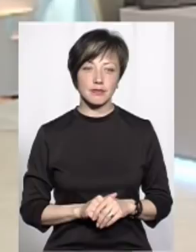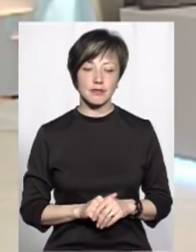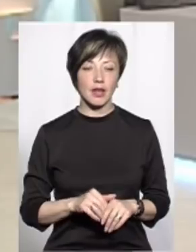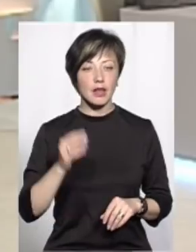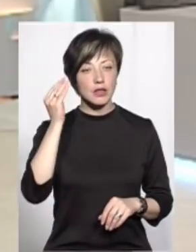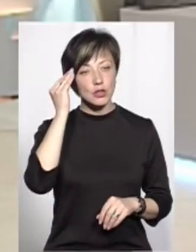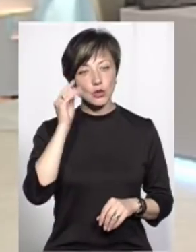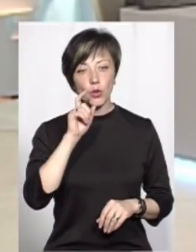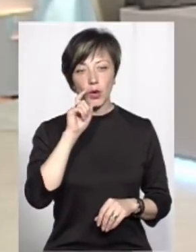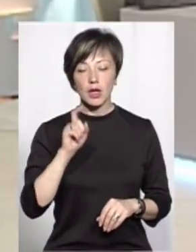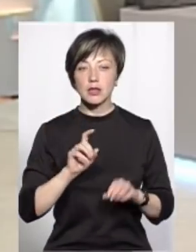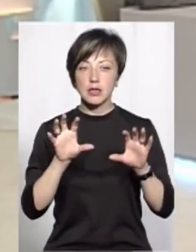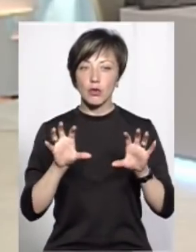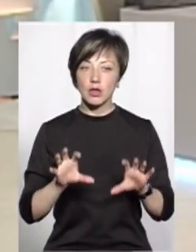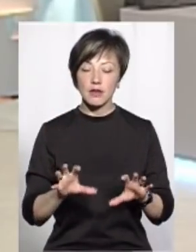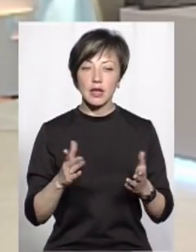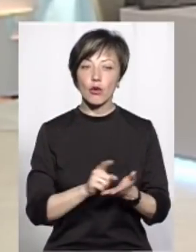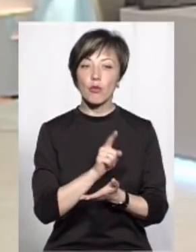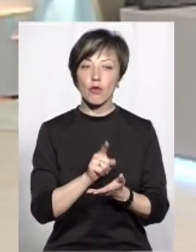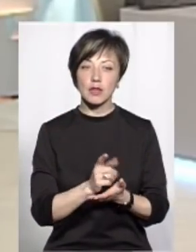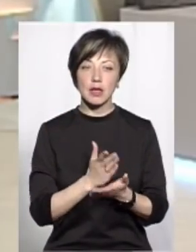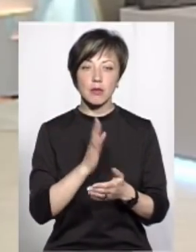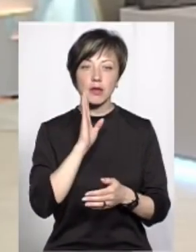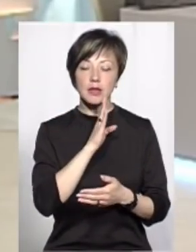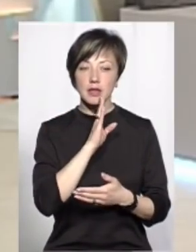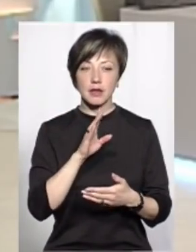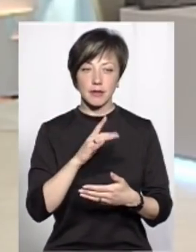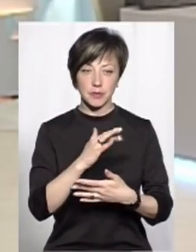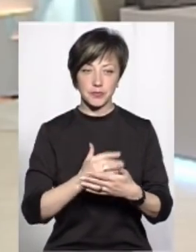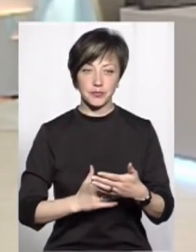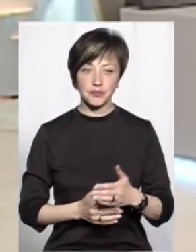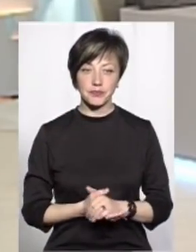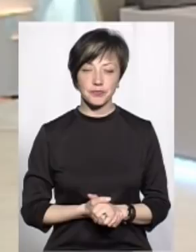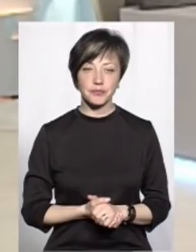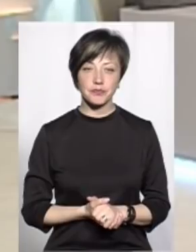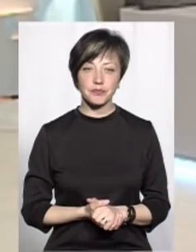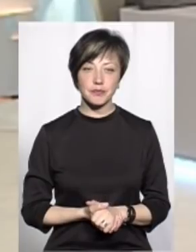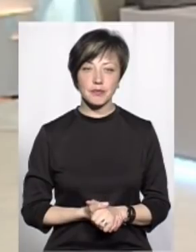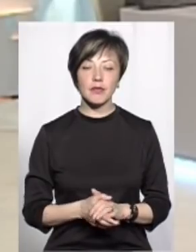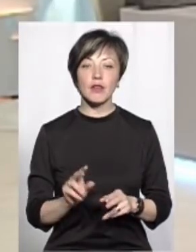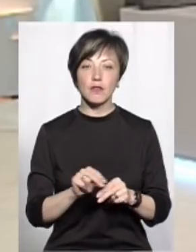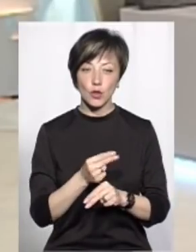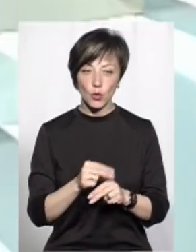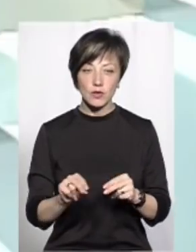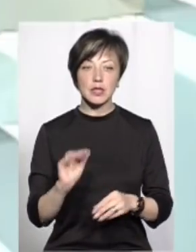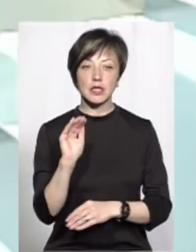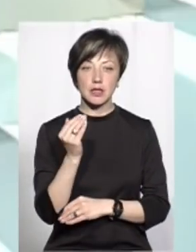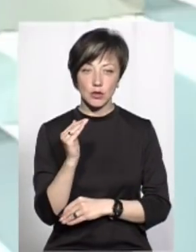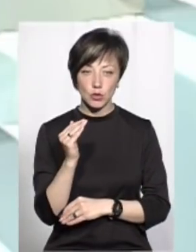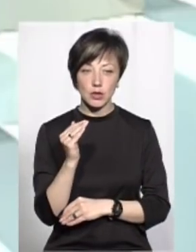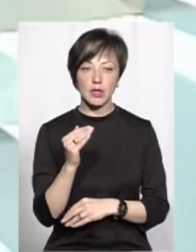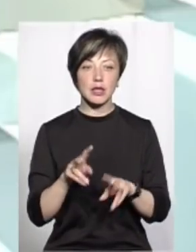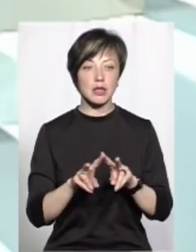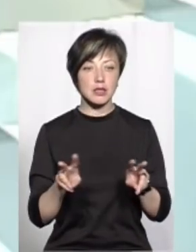українського законодавства, які обов'язки є у матерів? Обов'язки виховувати дитину,